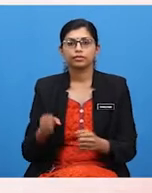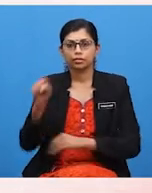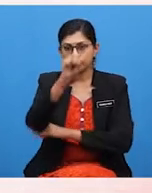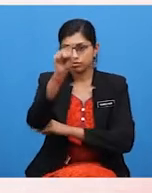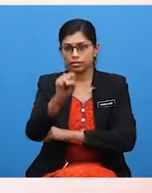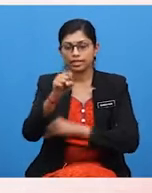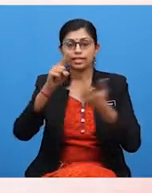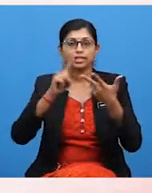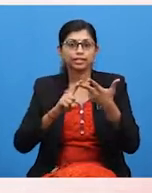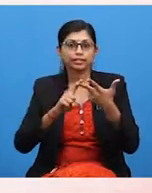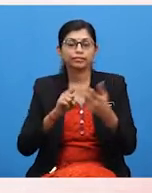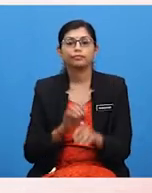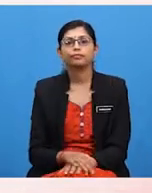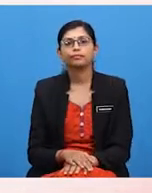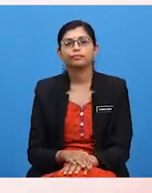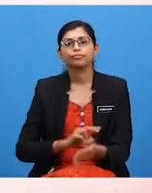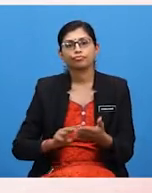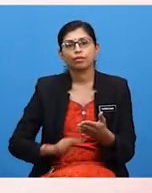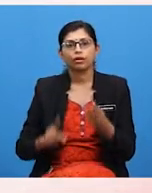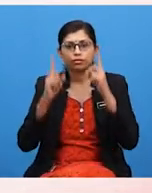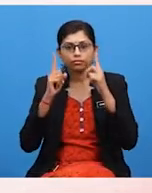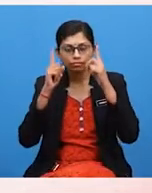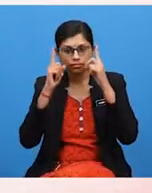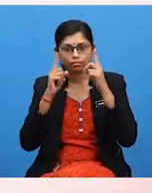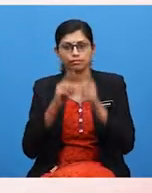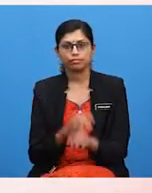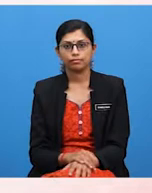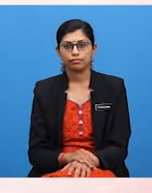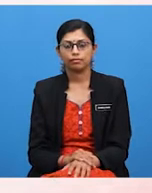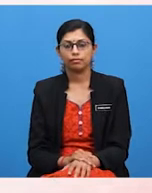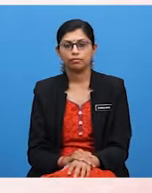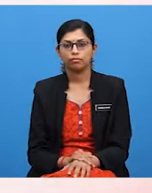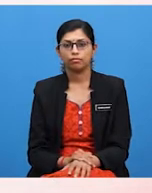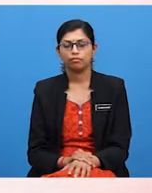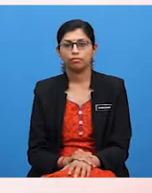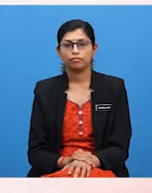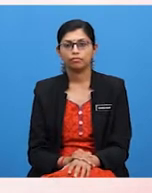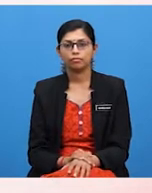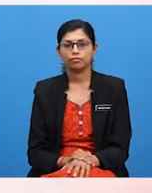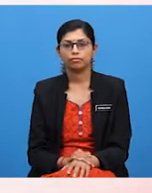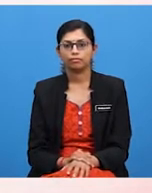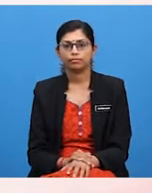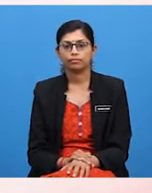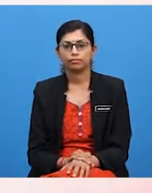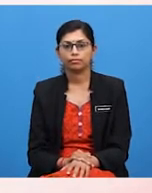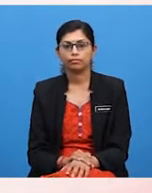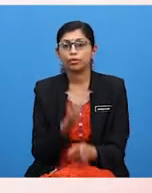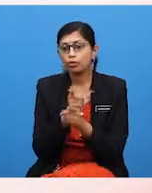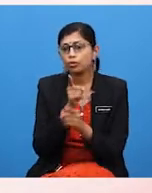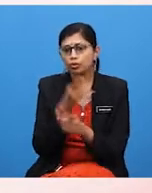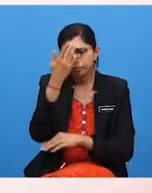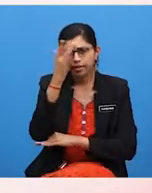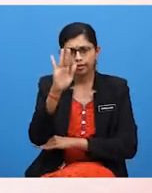Soalan ketiga, bagaimanakah caranya mengira usia sebatang pokok? Ya